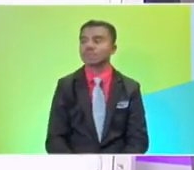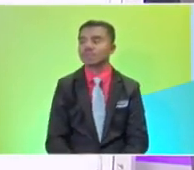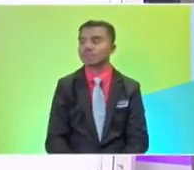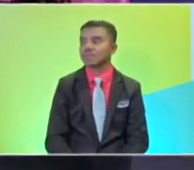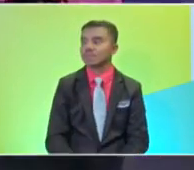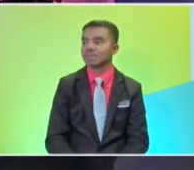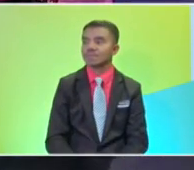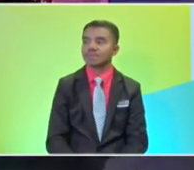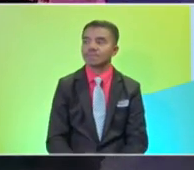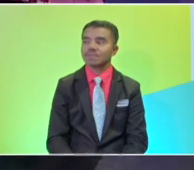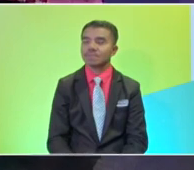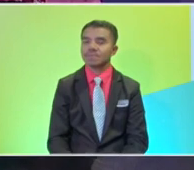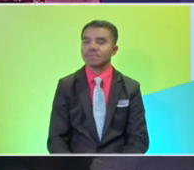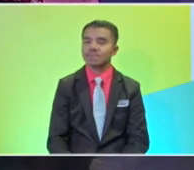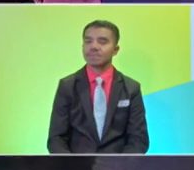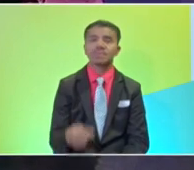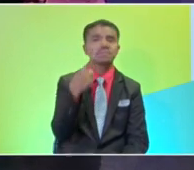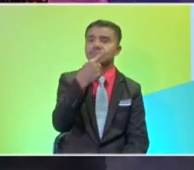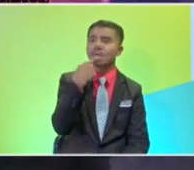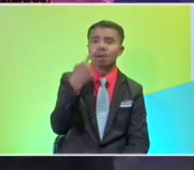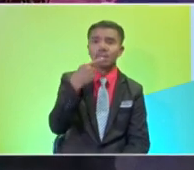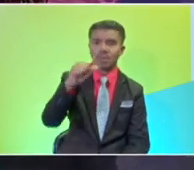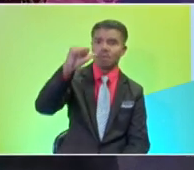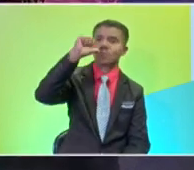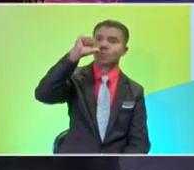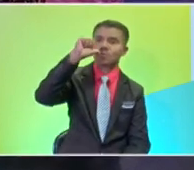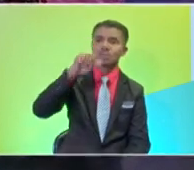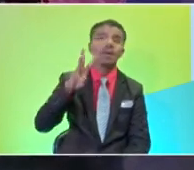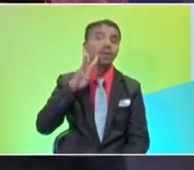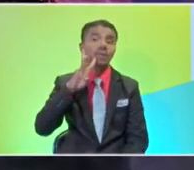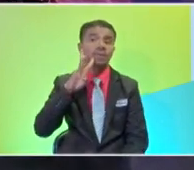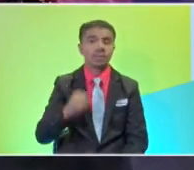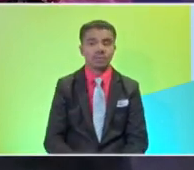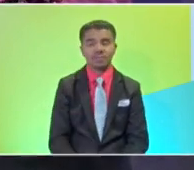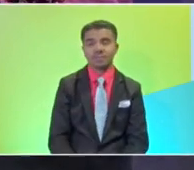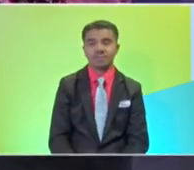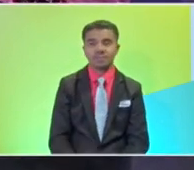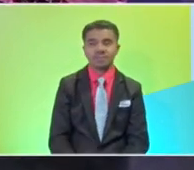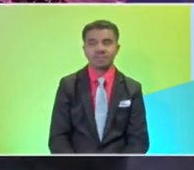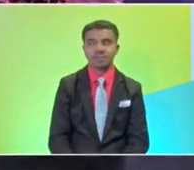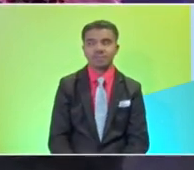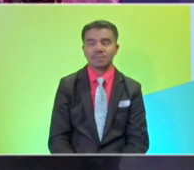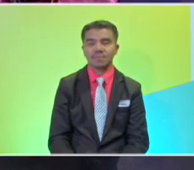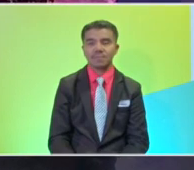Siapa yang minum Aan Yu Ok di tengahnya